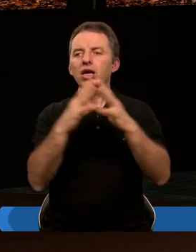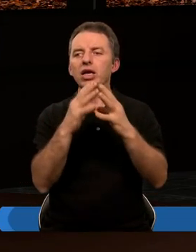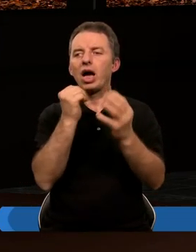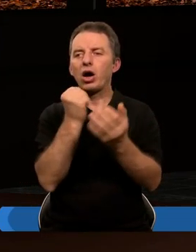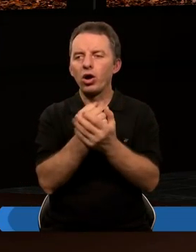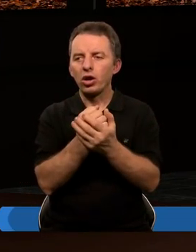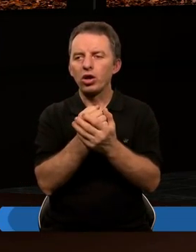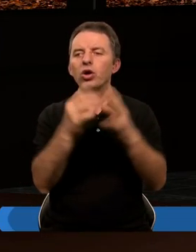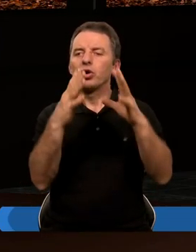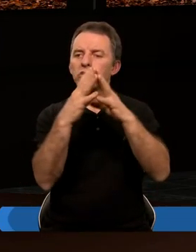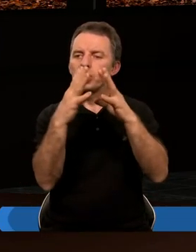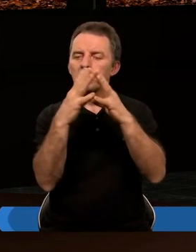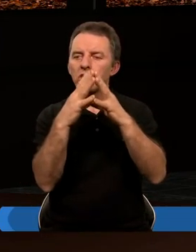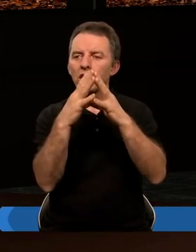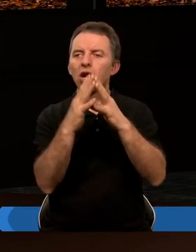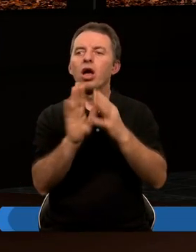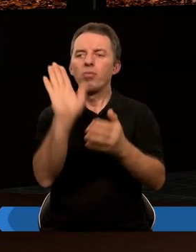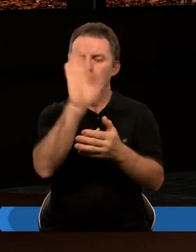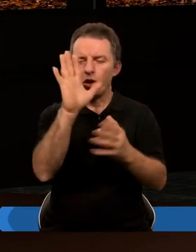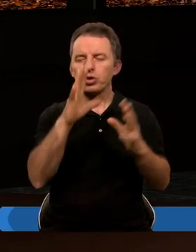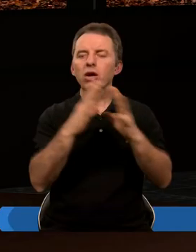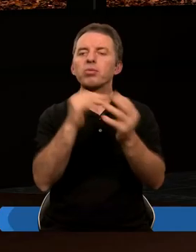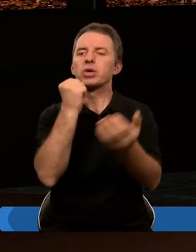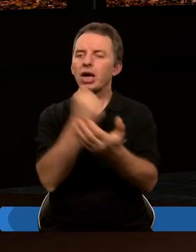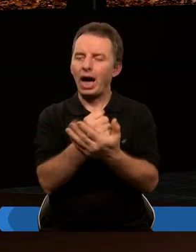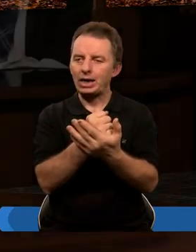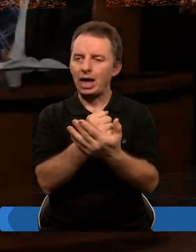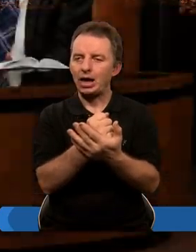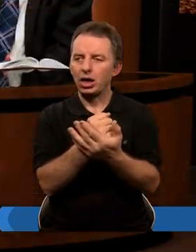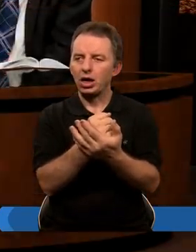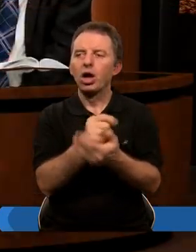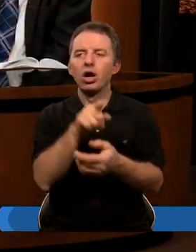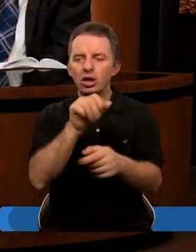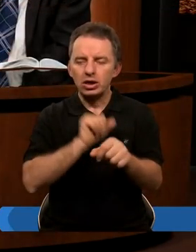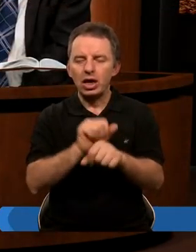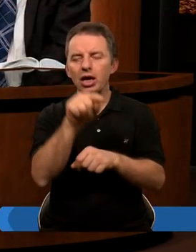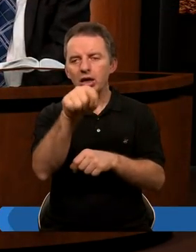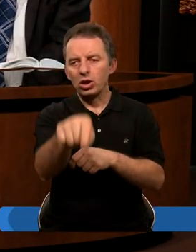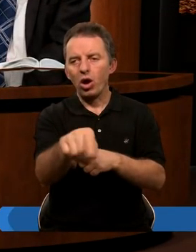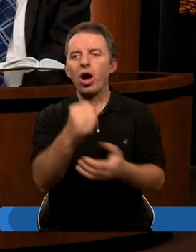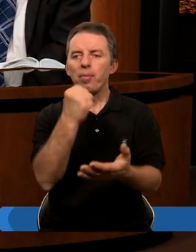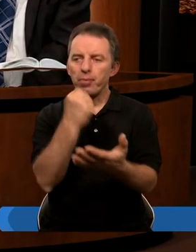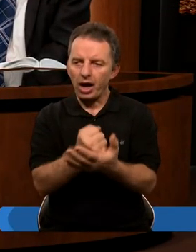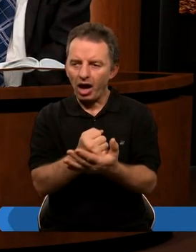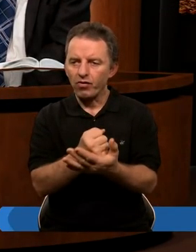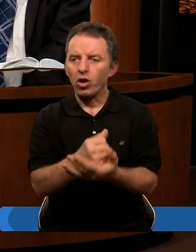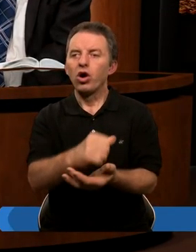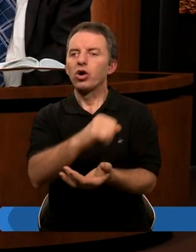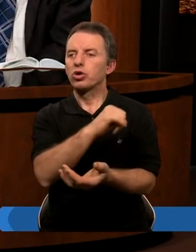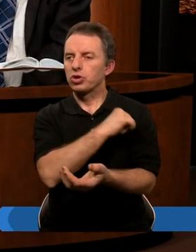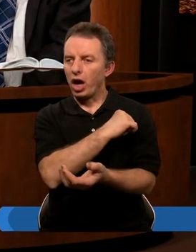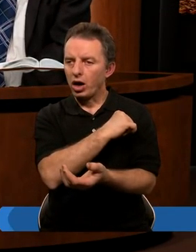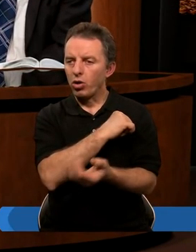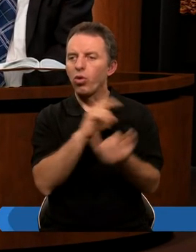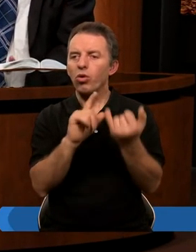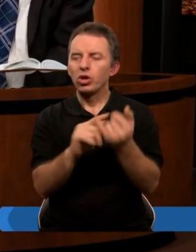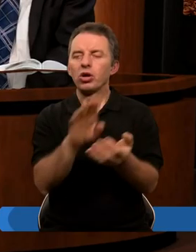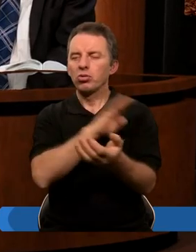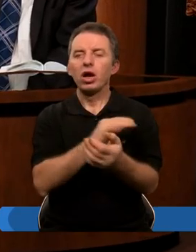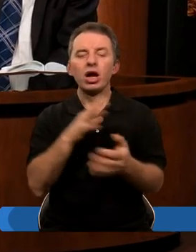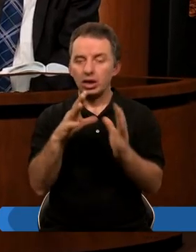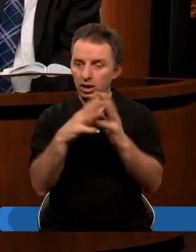zakonowi dziesięciu bożych przykazań. Jest to prawo grzechu i śmierci. Zakon